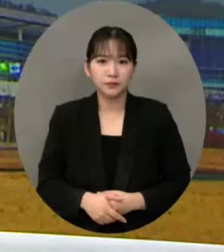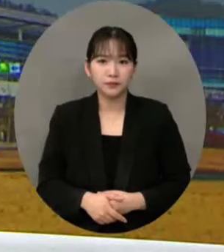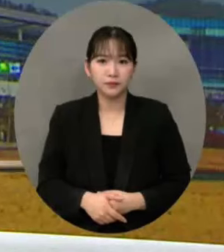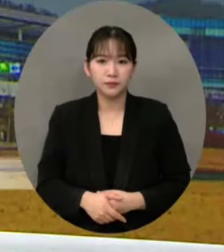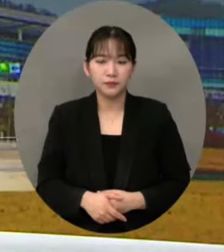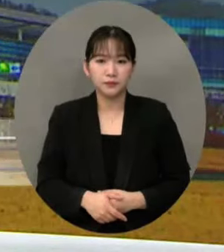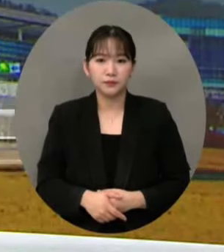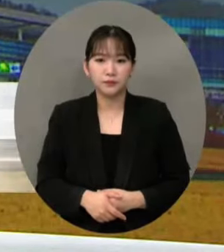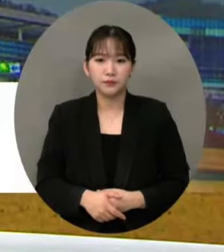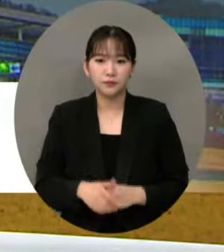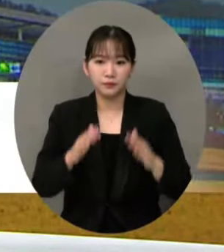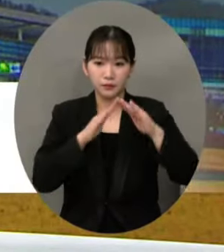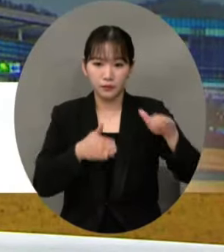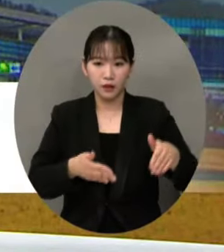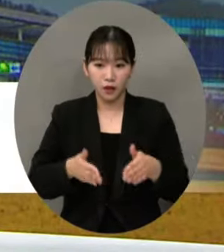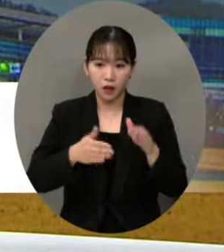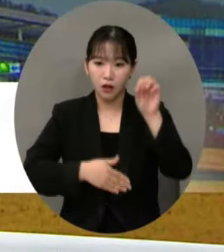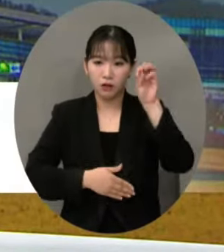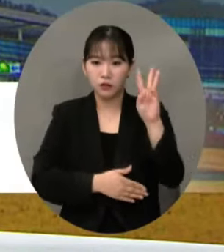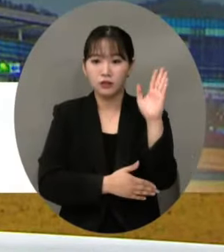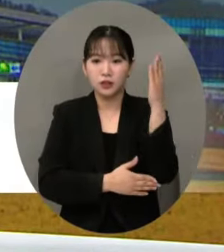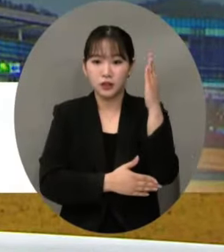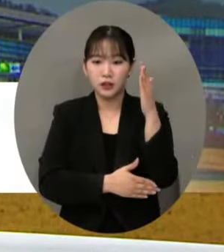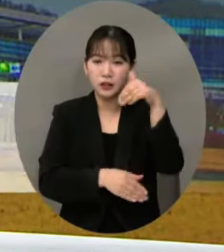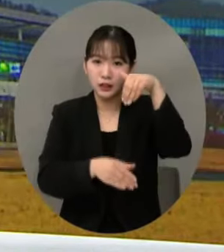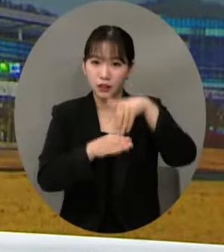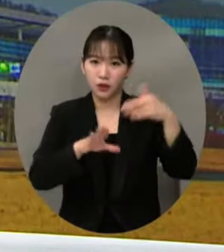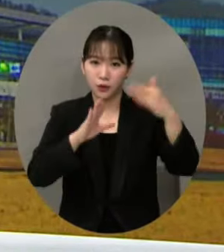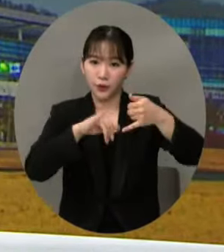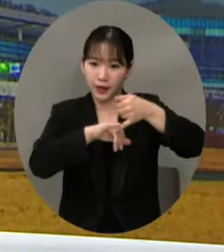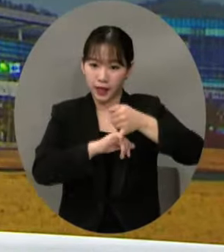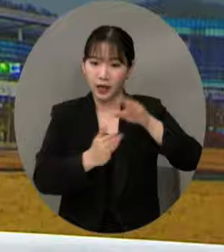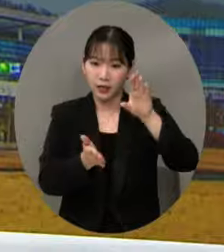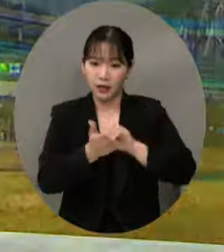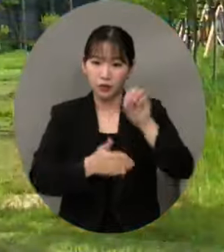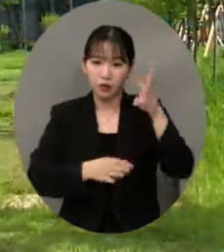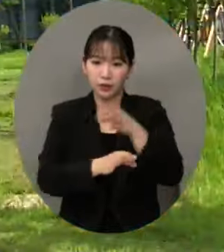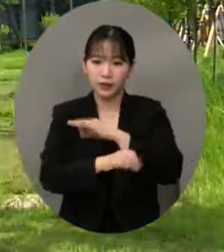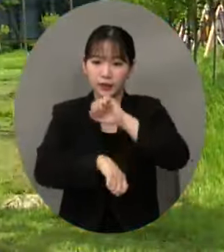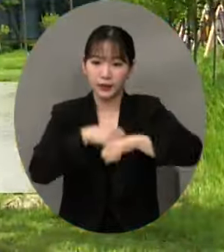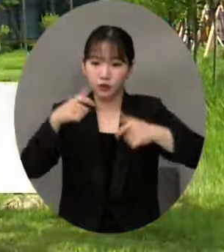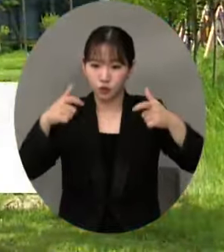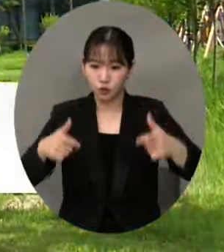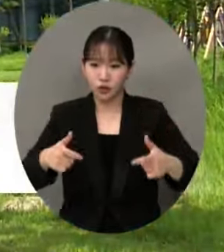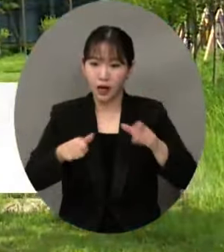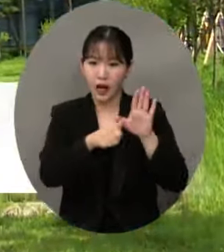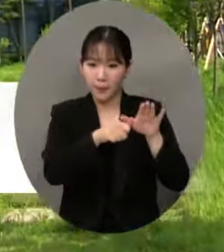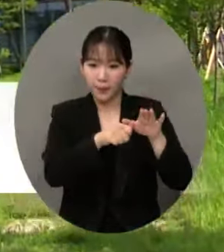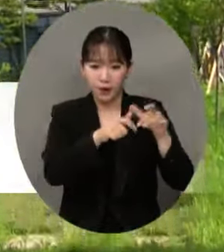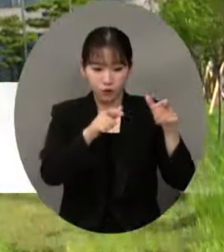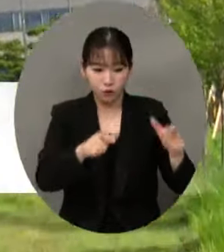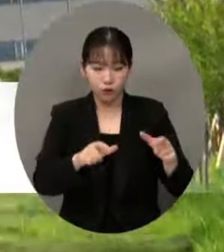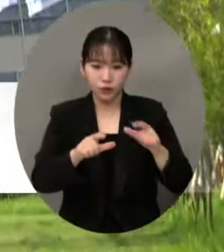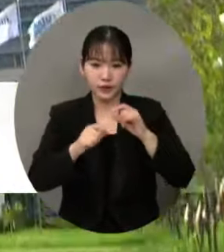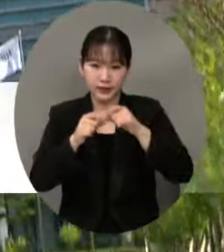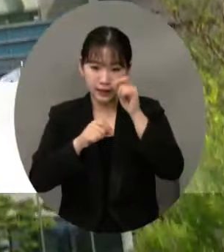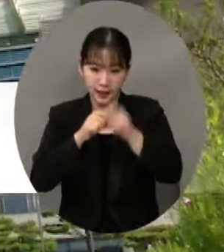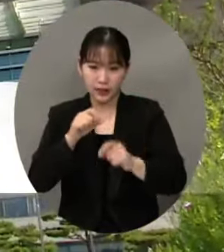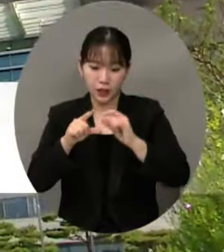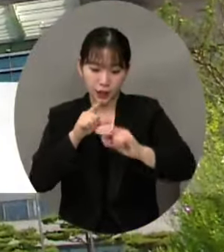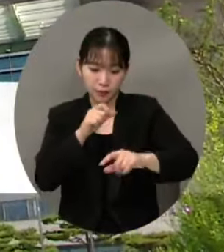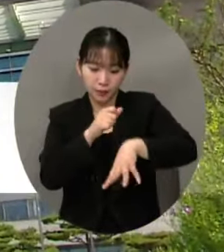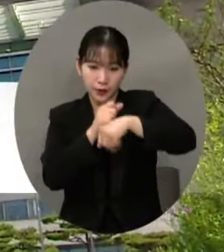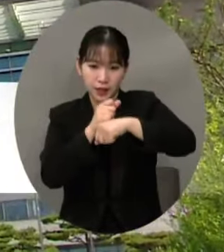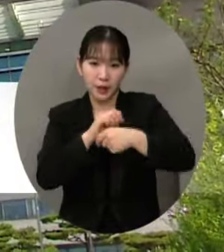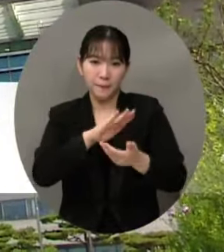계이 것 전라남도는 광주시의 총선 공약과제 광주 경제 자유구역의 한편과 장성군 일부 편입 등